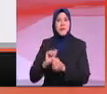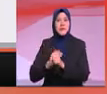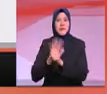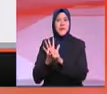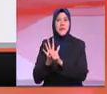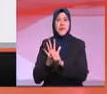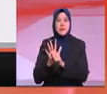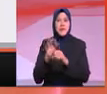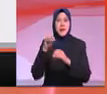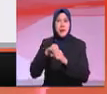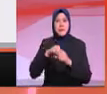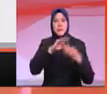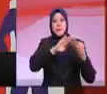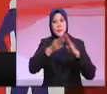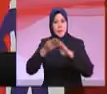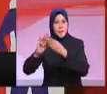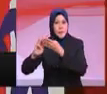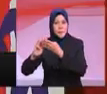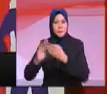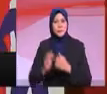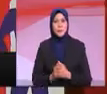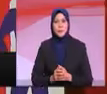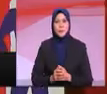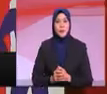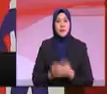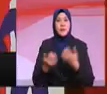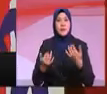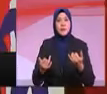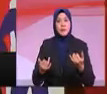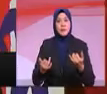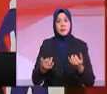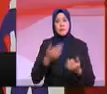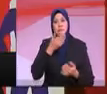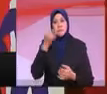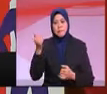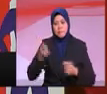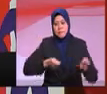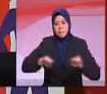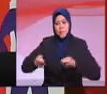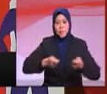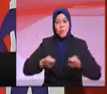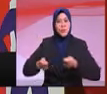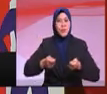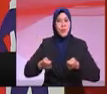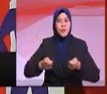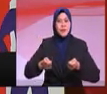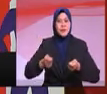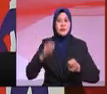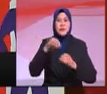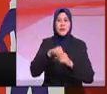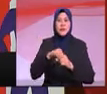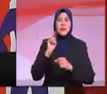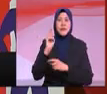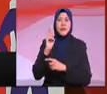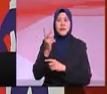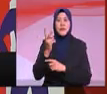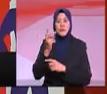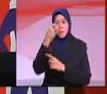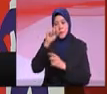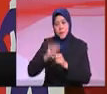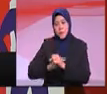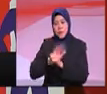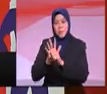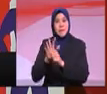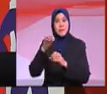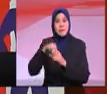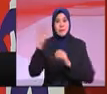Next. Dan yang ini ialah evidence of effectiveness of movement control order in containing the second wave of COVID-19